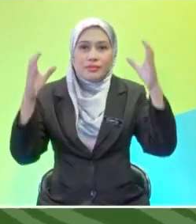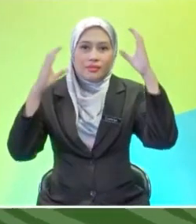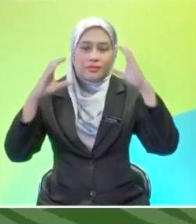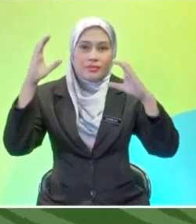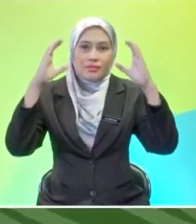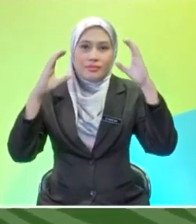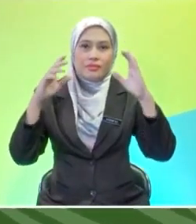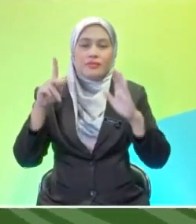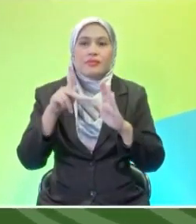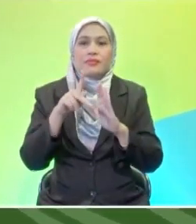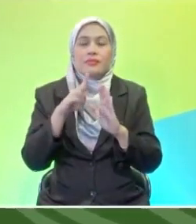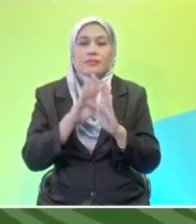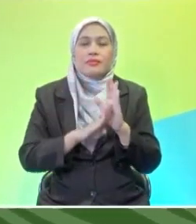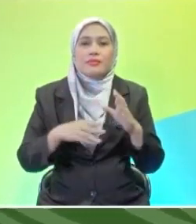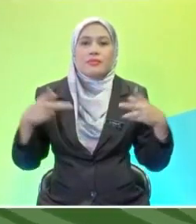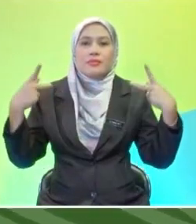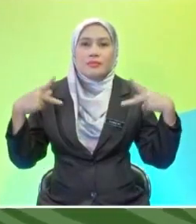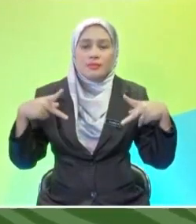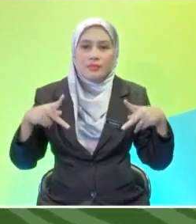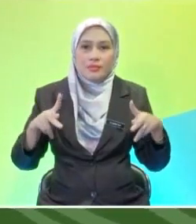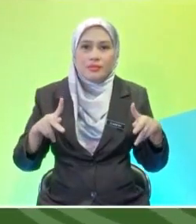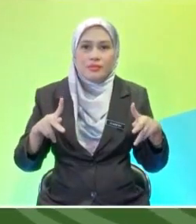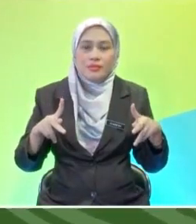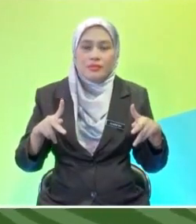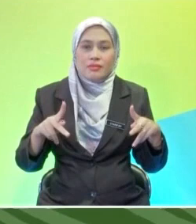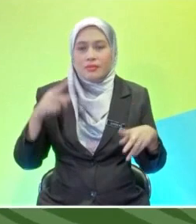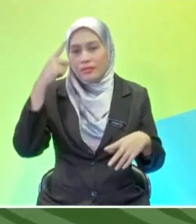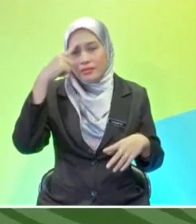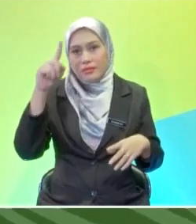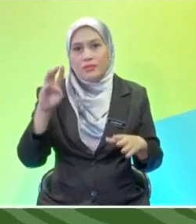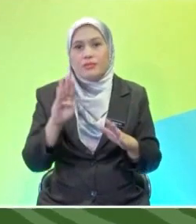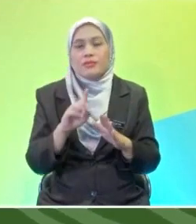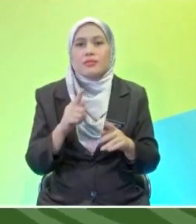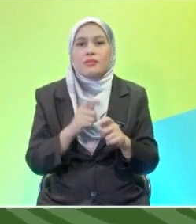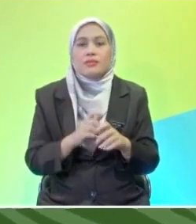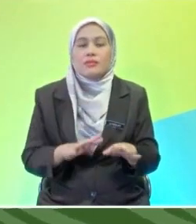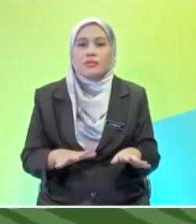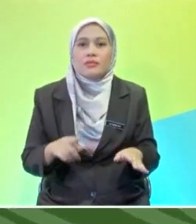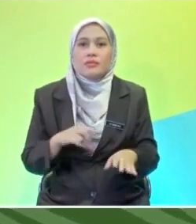Pelancong peluang untuk menjinak di Chalet Pos Kuala Mu.